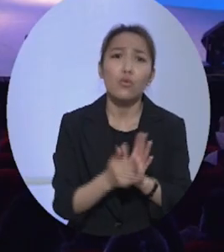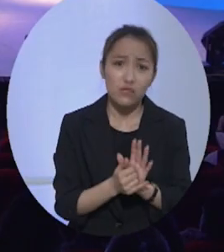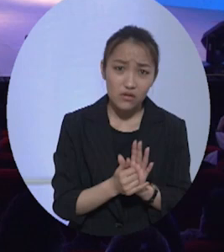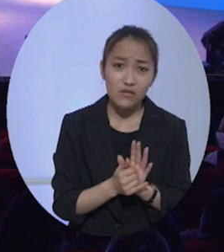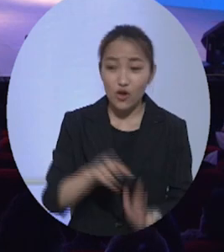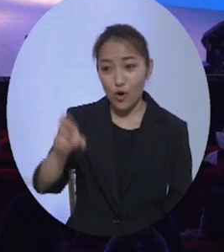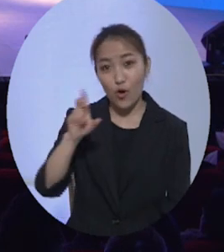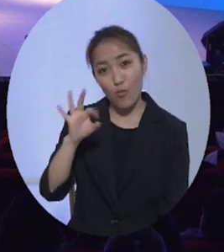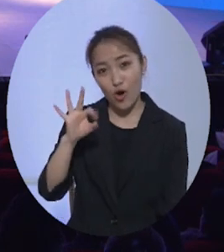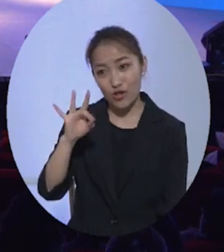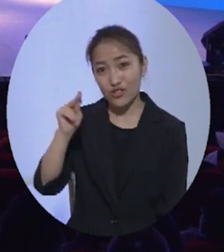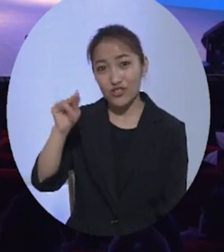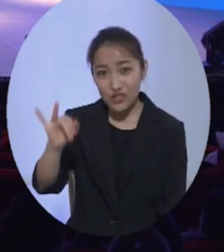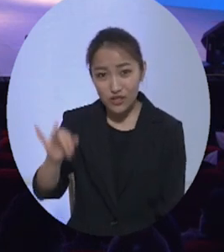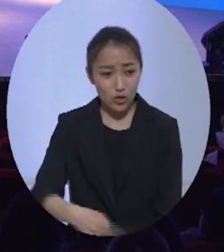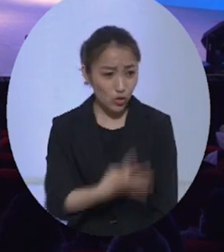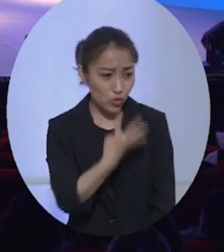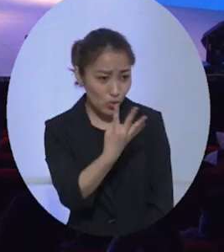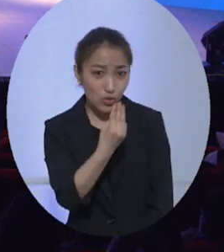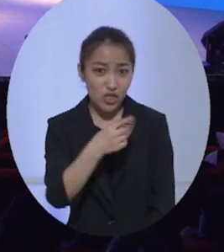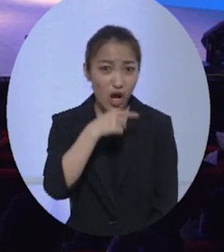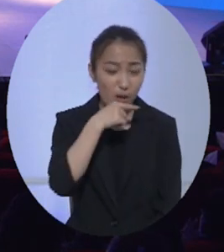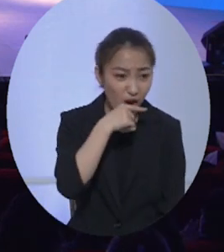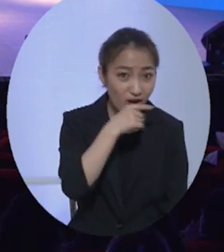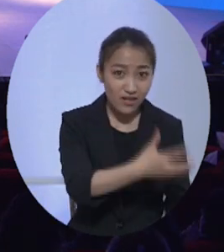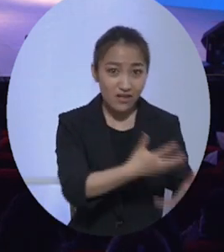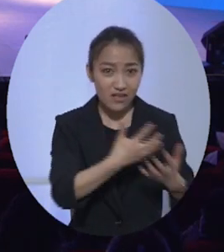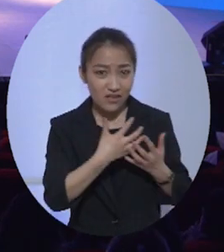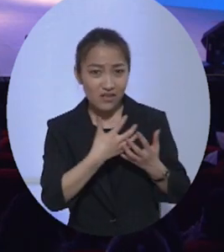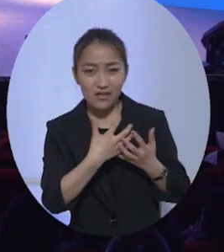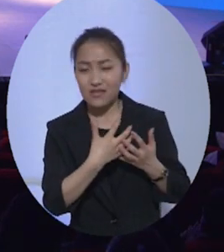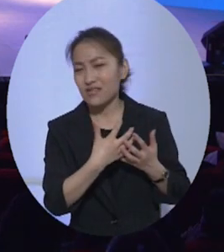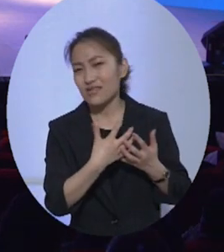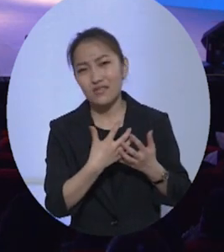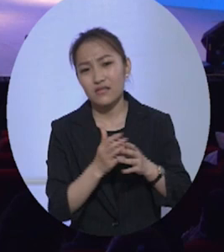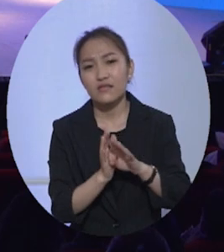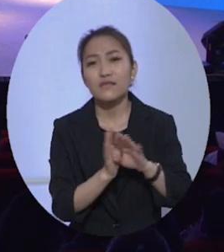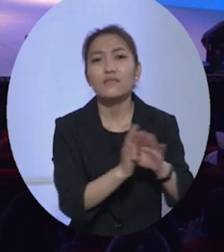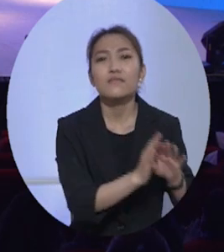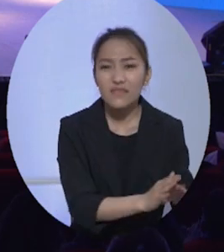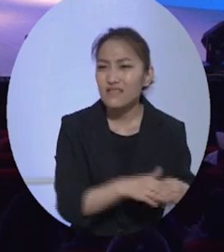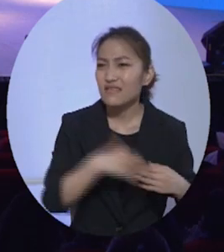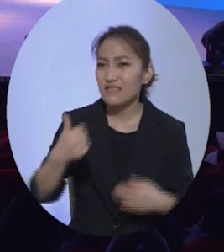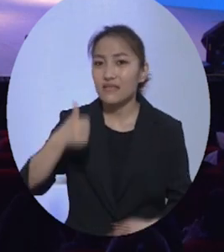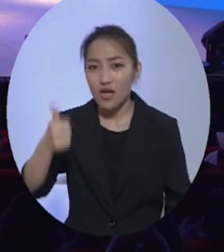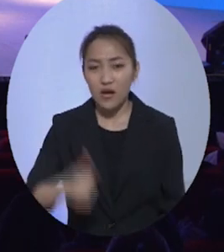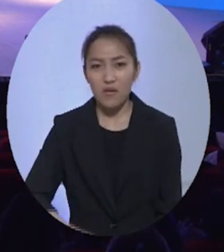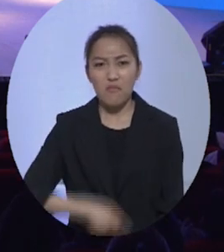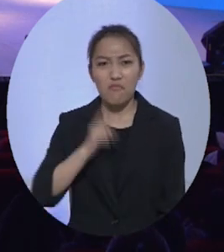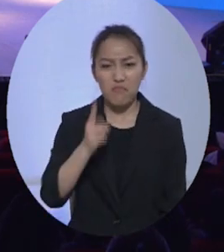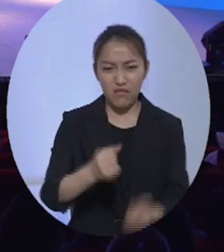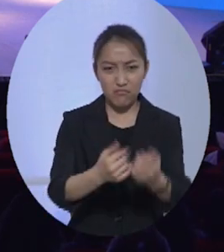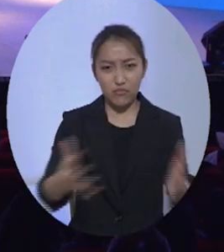ингэснийхаа дараа тэр дөрөвхөн шаргын оронд юу ирсэн бэ гадаад дахуу дарлагдаагүй. Мянганы ноён, дараад нь төмний